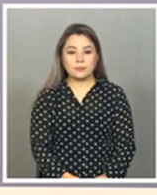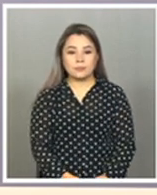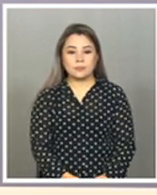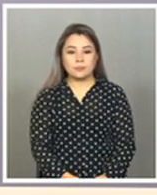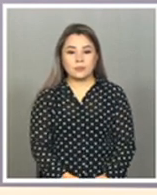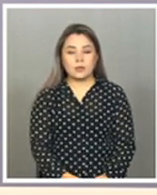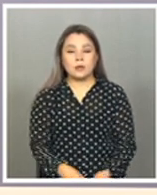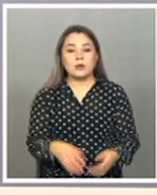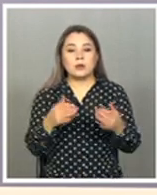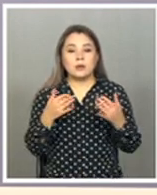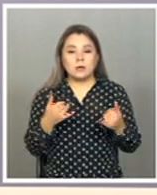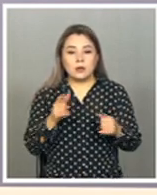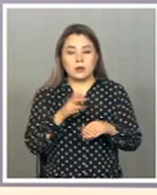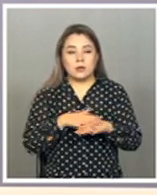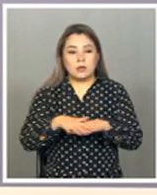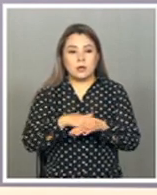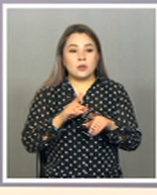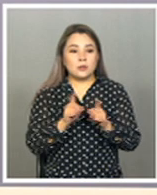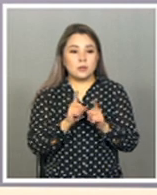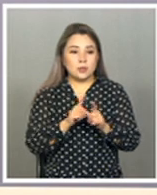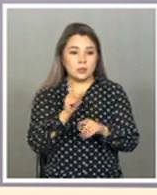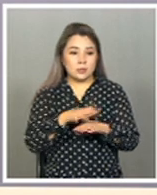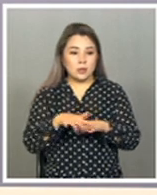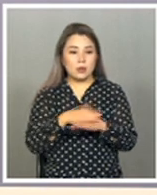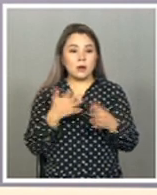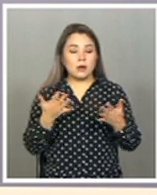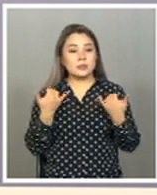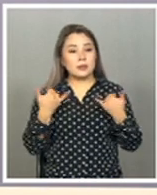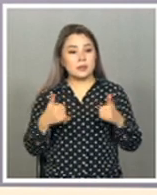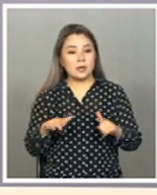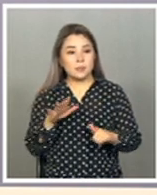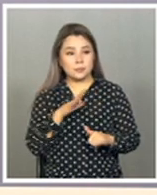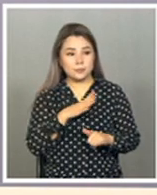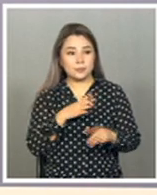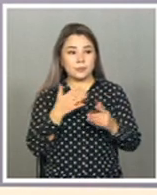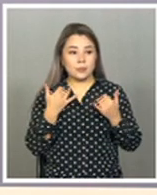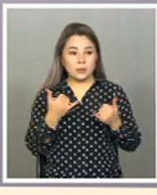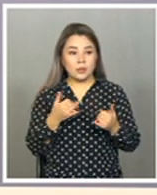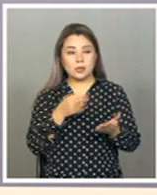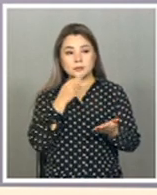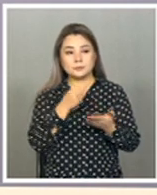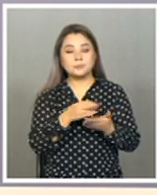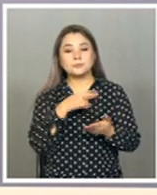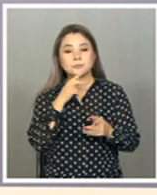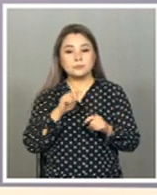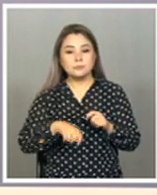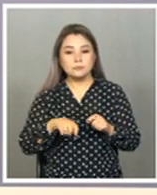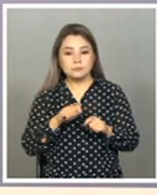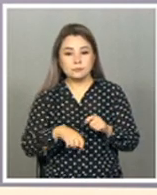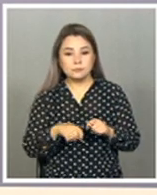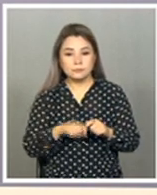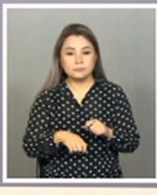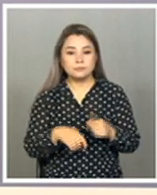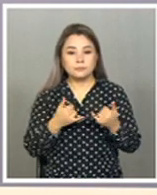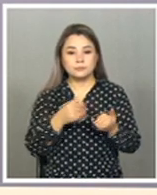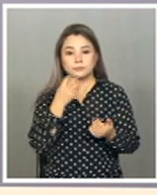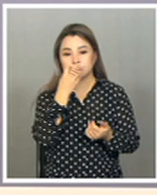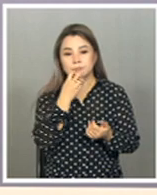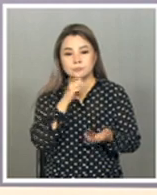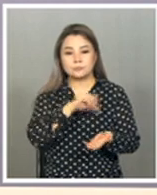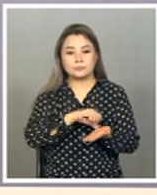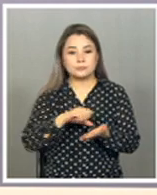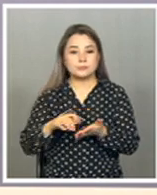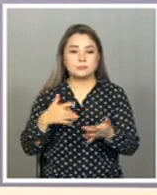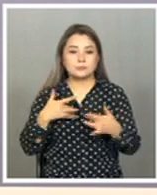Халық палуандары жұртты қалай таңдандырды? Жауаптарыңызды салыстырып көріңіздер. Цирк өнерінде